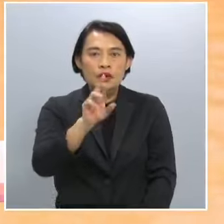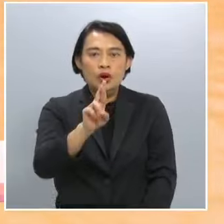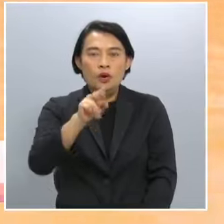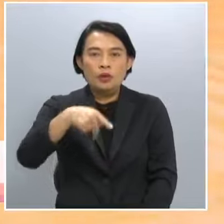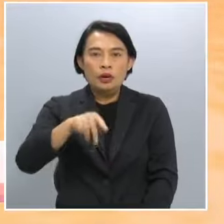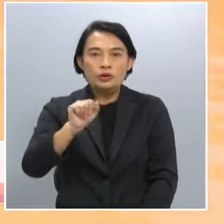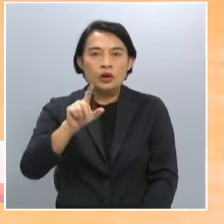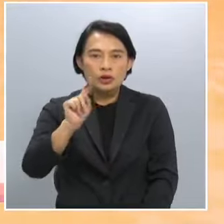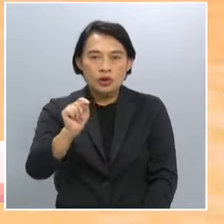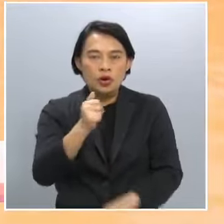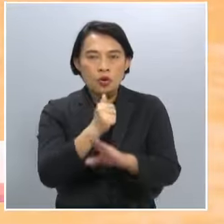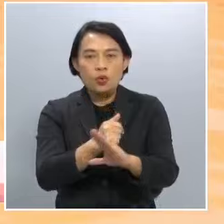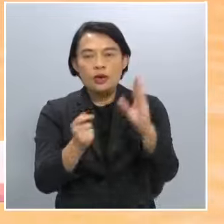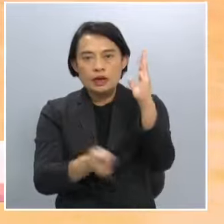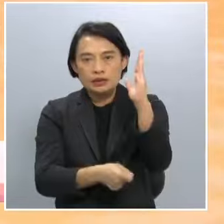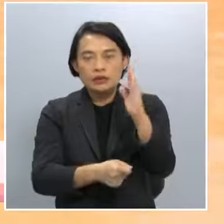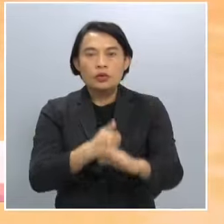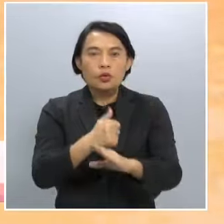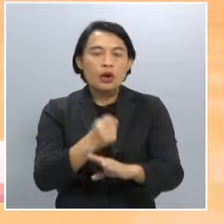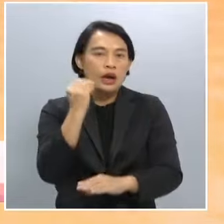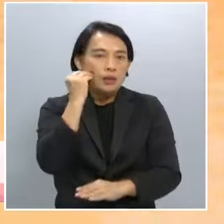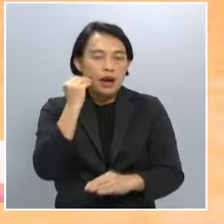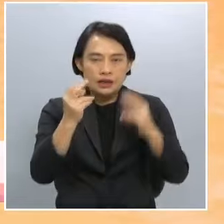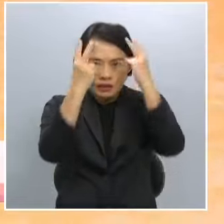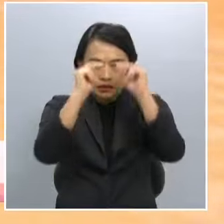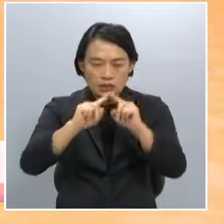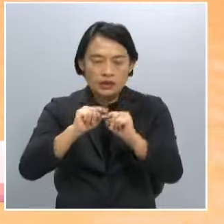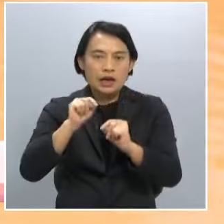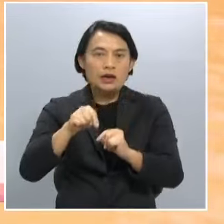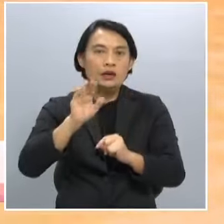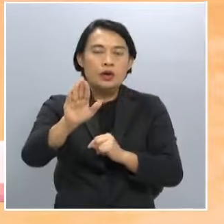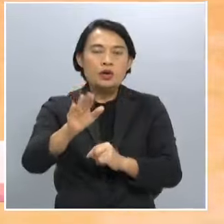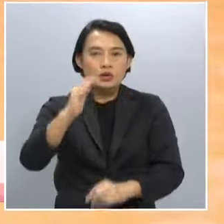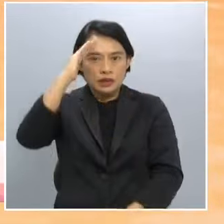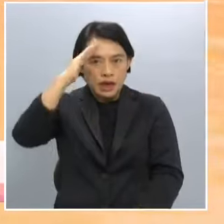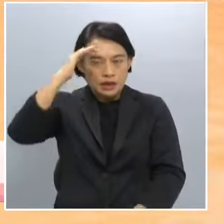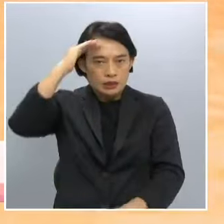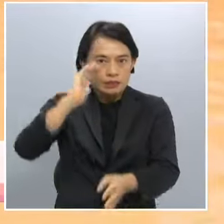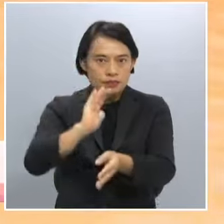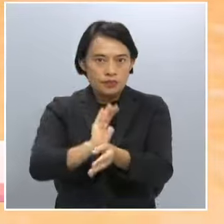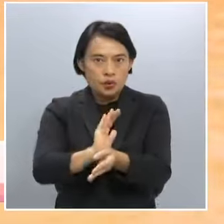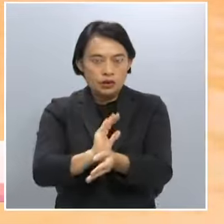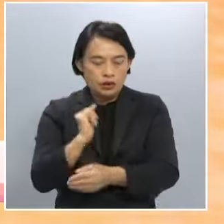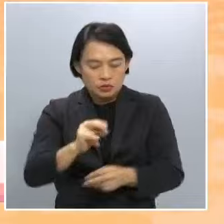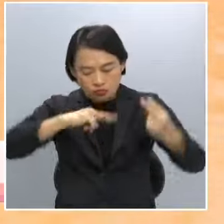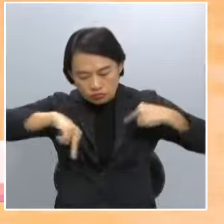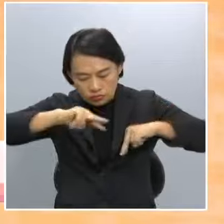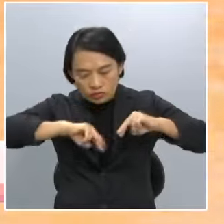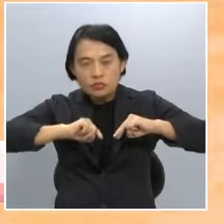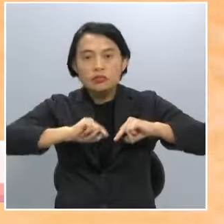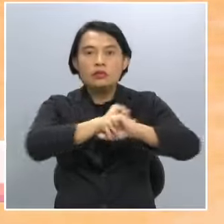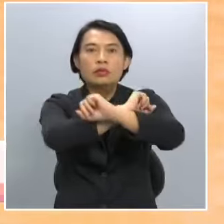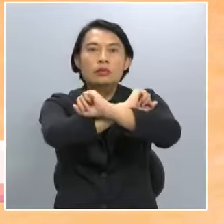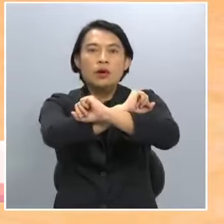ท่านกำนันท่านผู้ใหญ่บ้านท่านนายกนะครับแล้วก็เจ้าหน้าที่ทหารเจ้าหน้าที่ตำรวจนะครับในช่วงกลางคืนนี้ก็จะมีการลาดตระเวนด้วยนะครับเพื่อที่จะ